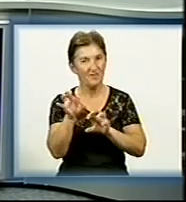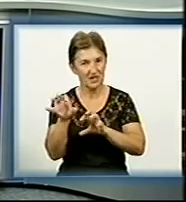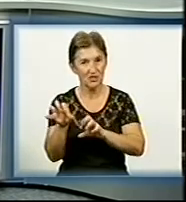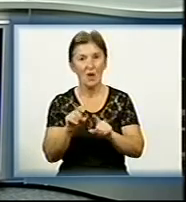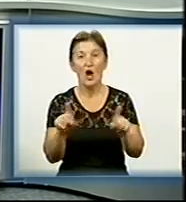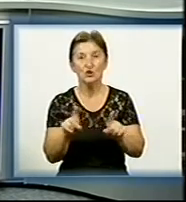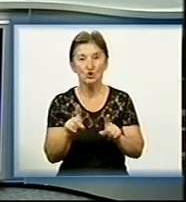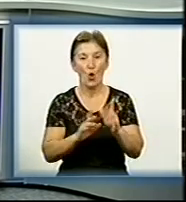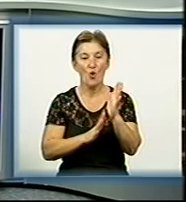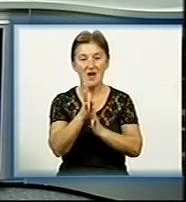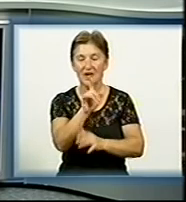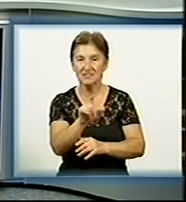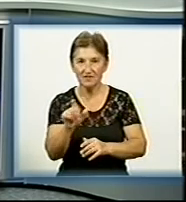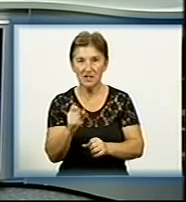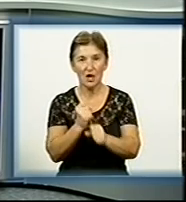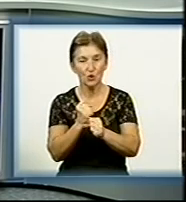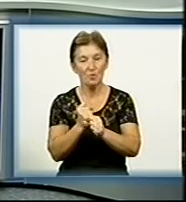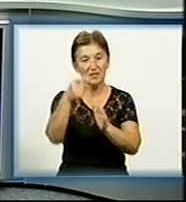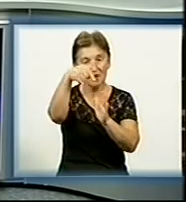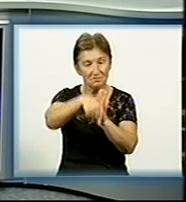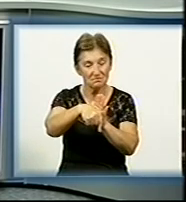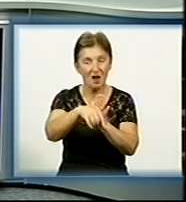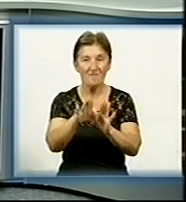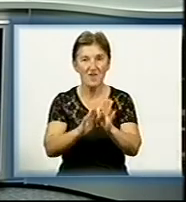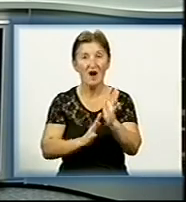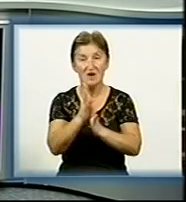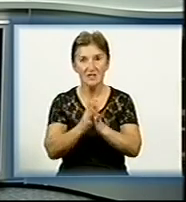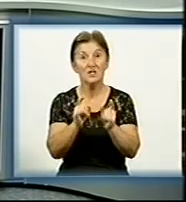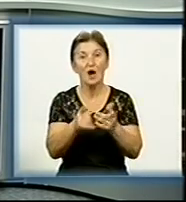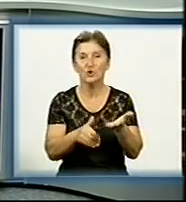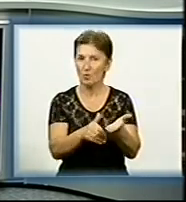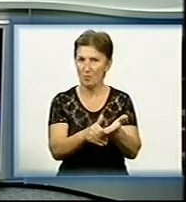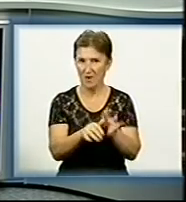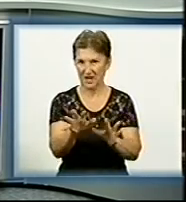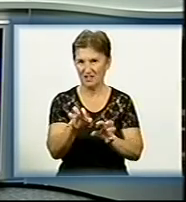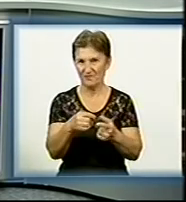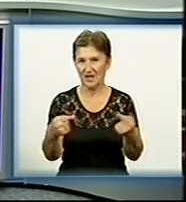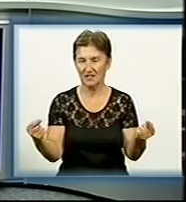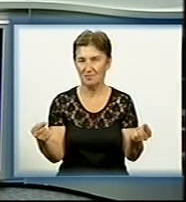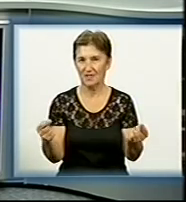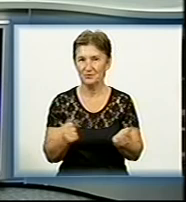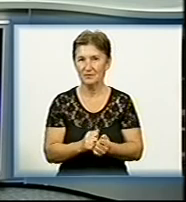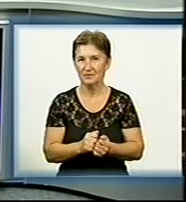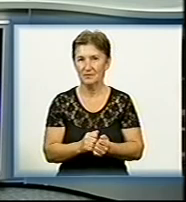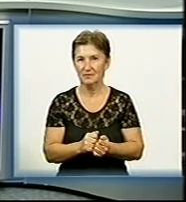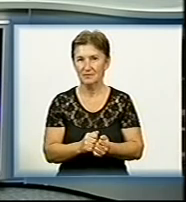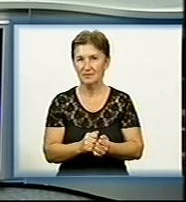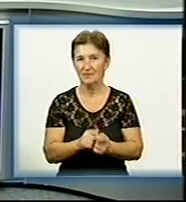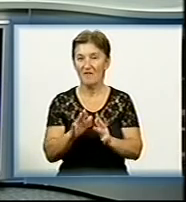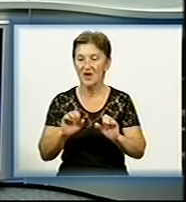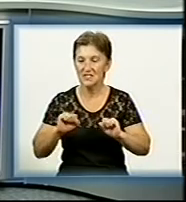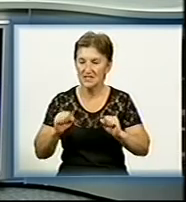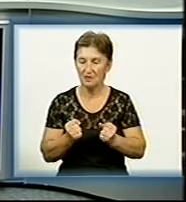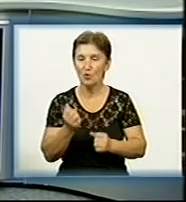ласка, так, що лісівники роблять, власне, у лісі і як допомагають тваринам? Ну, зазвичай це підгодівля тварин взимку,